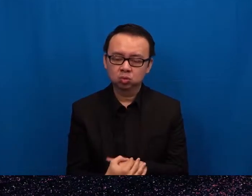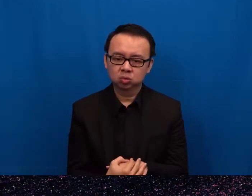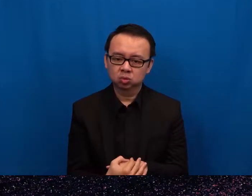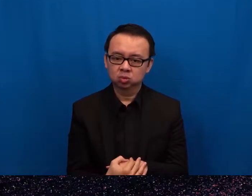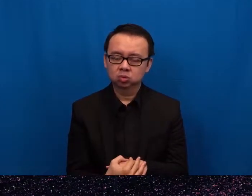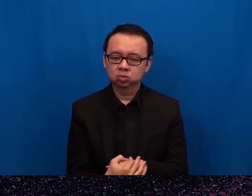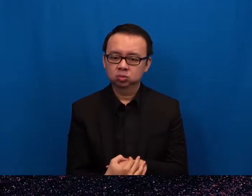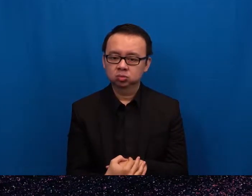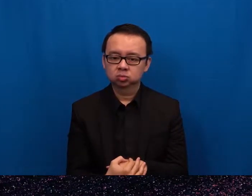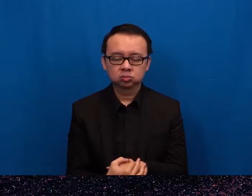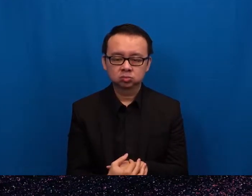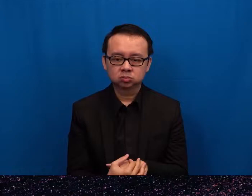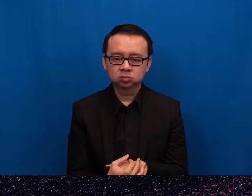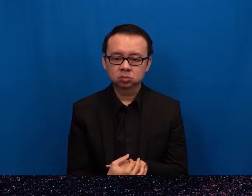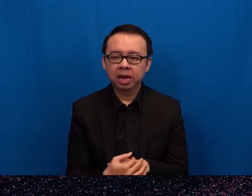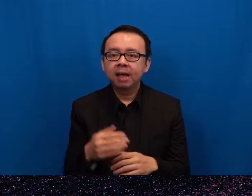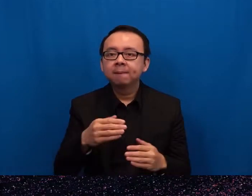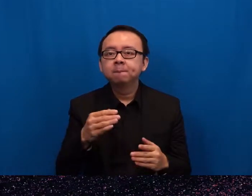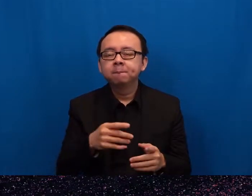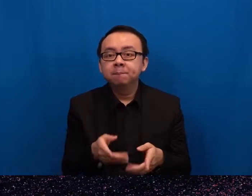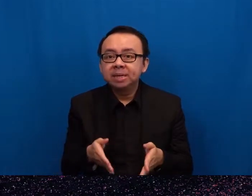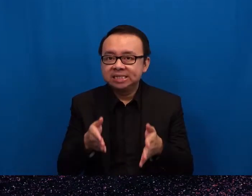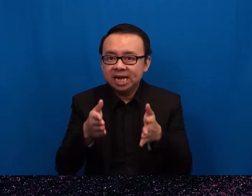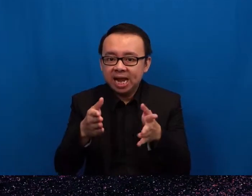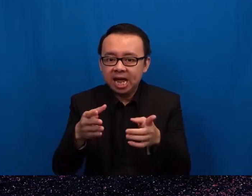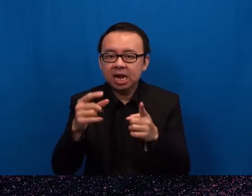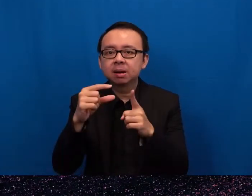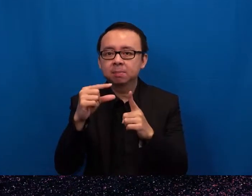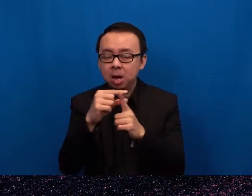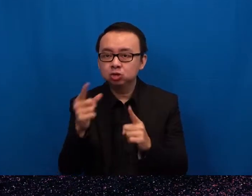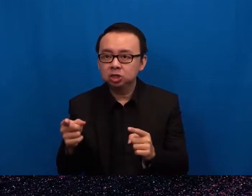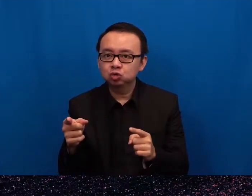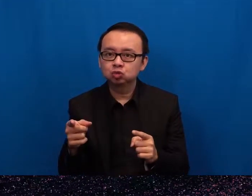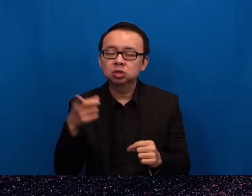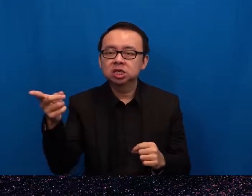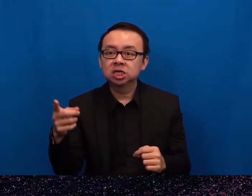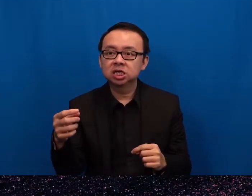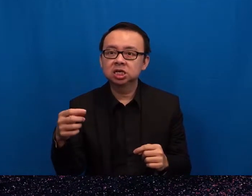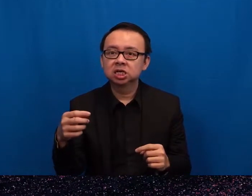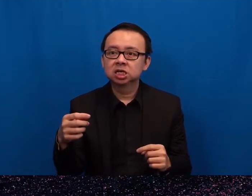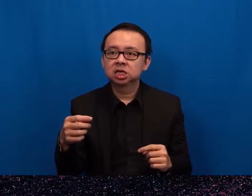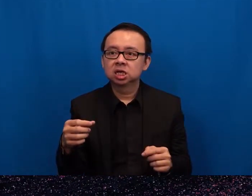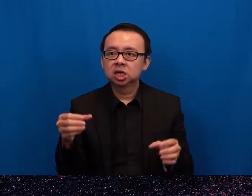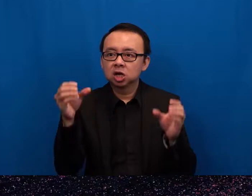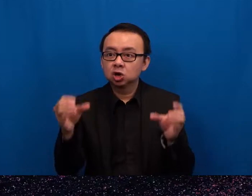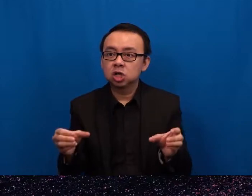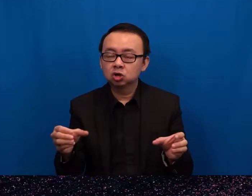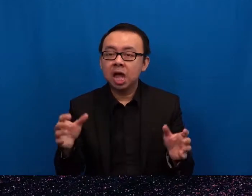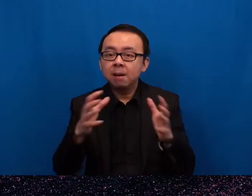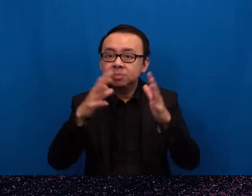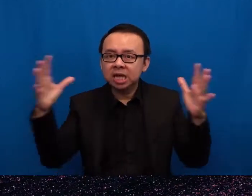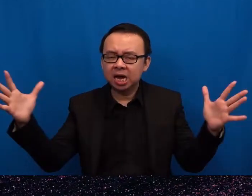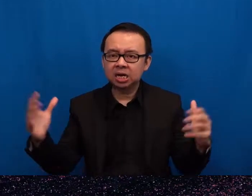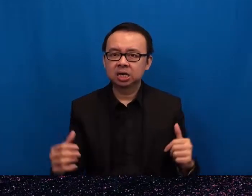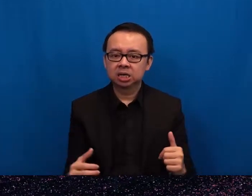sejarah perjalanan misionaris Paulus, dia itu menjelajahi kota-kota besar. Makanya ada di dalam sekolah teologi term seperti ini,